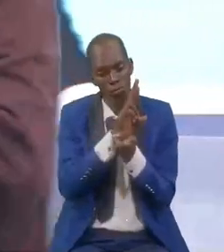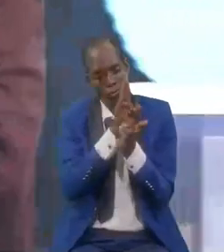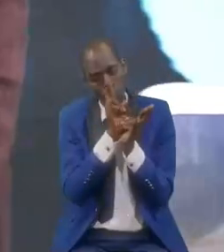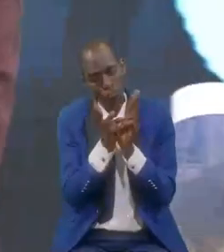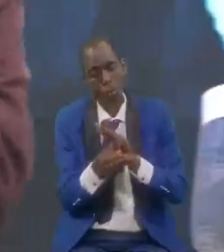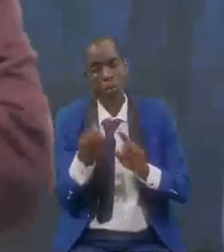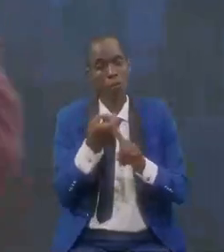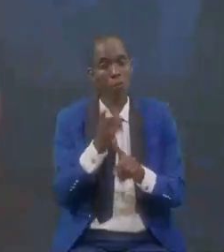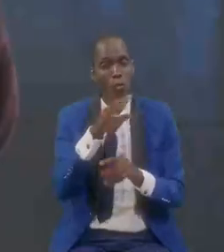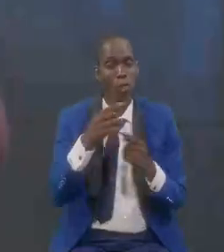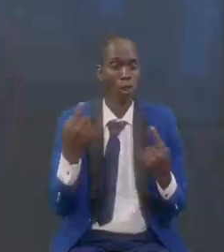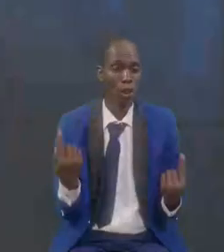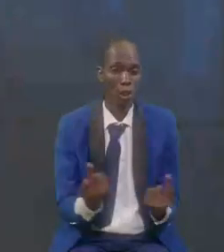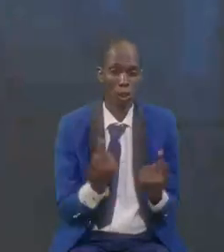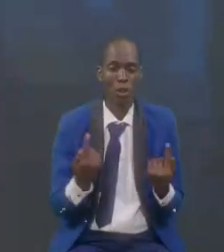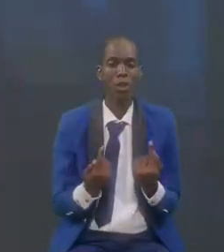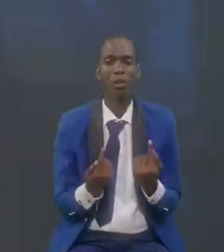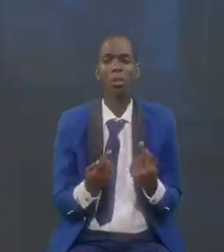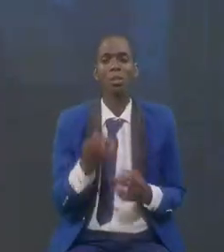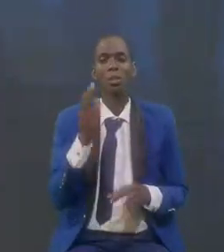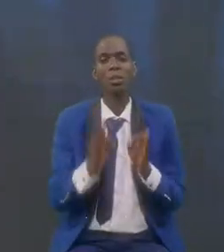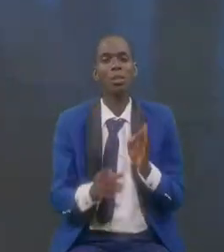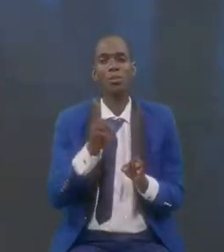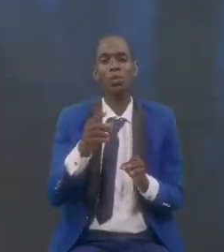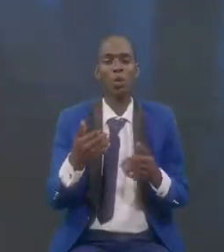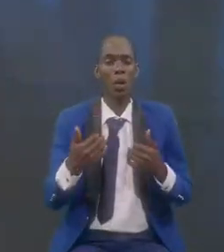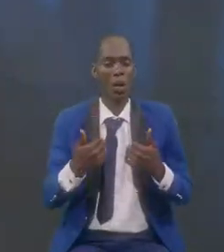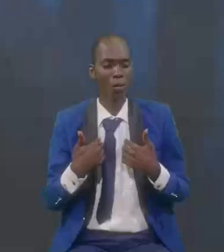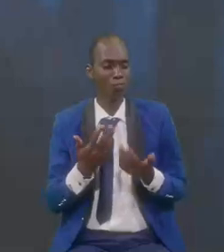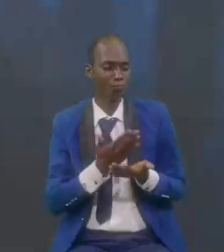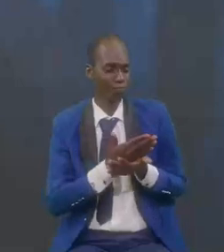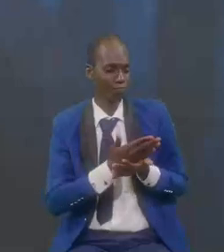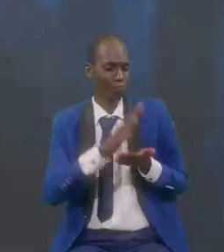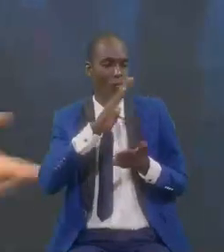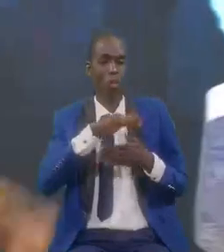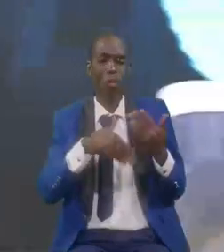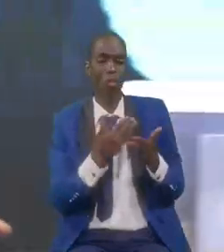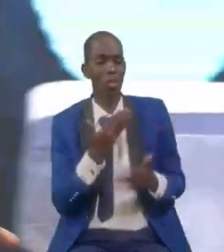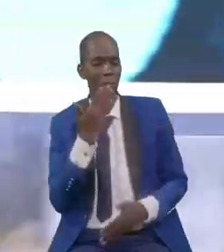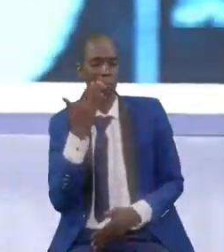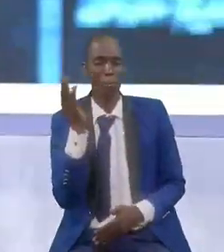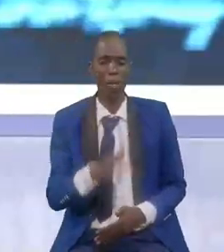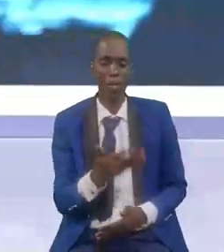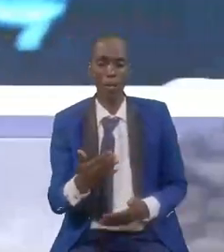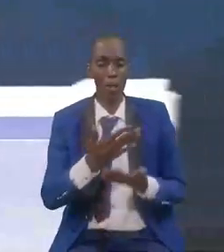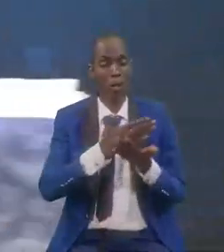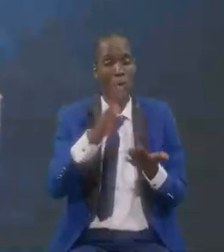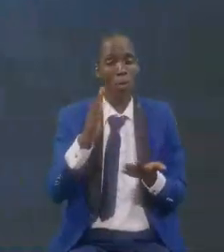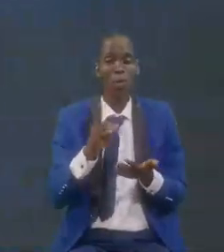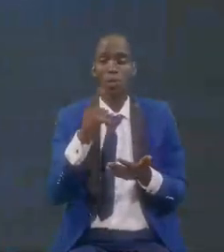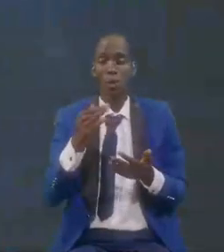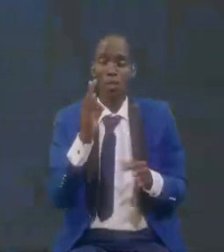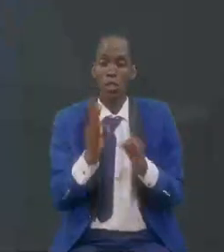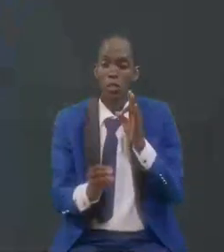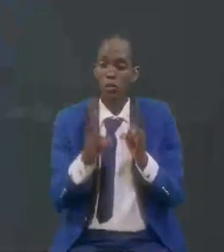péchés, si tu es en train de rejeter toutes ces mauvaises choses, si tu te détournes